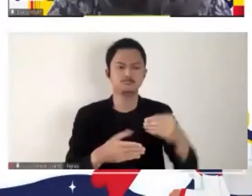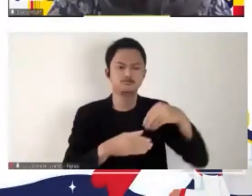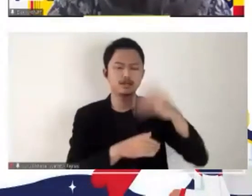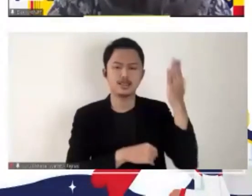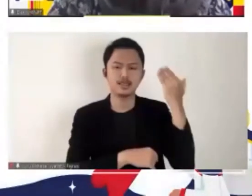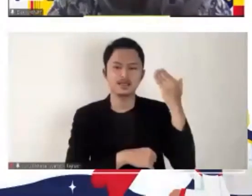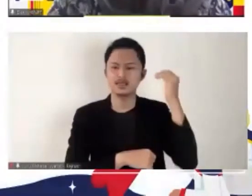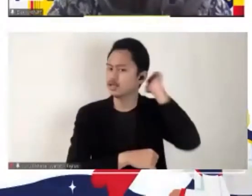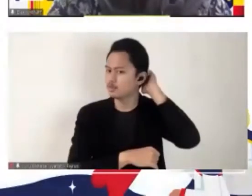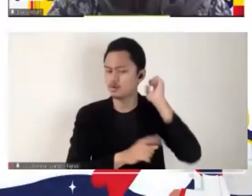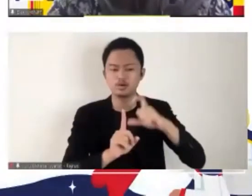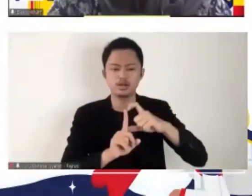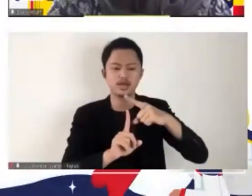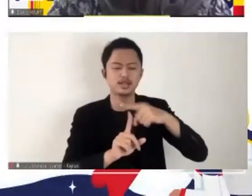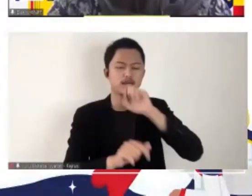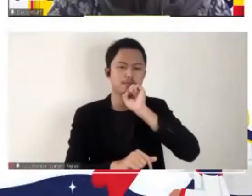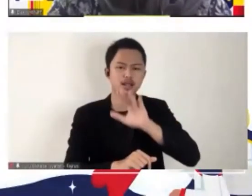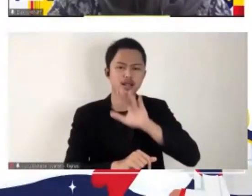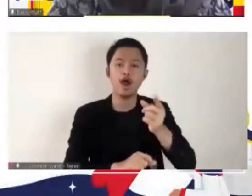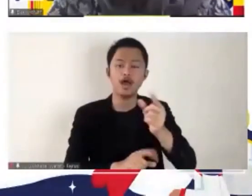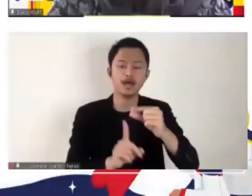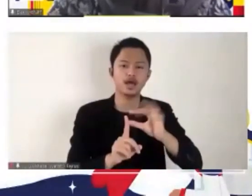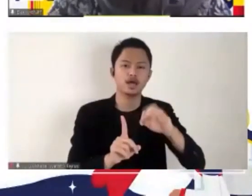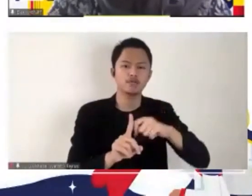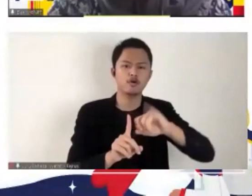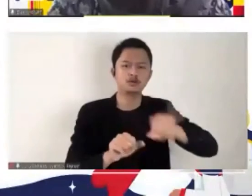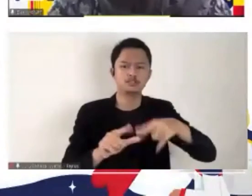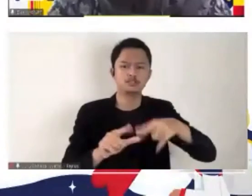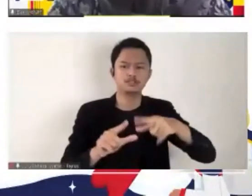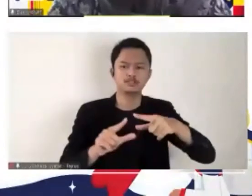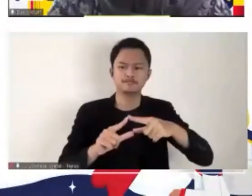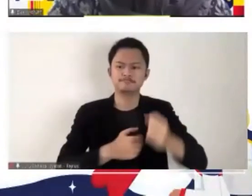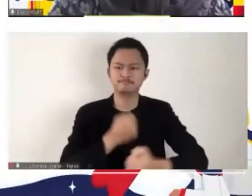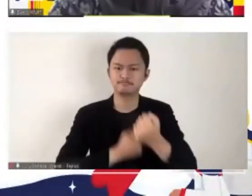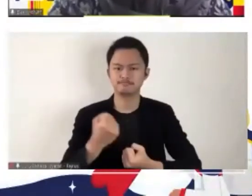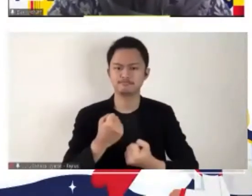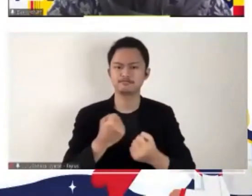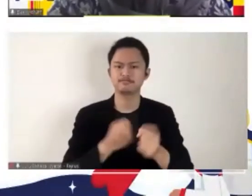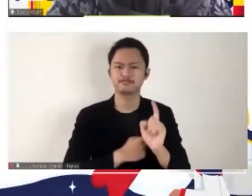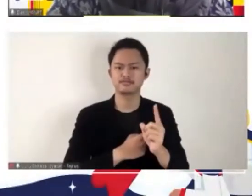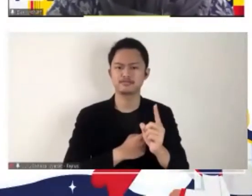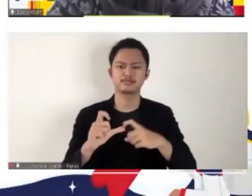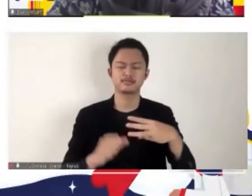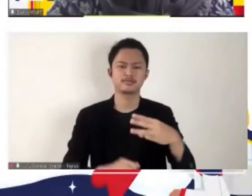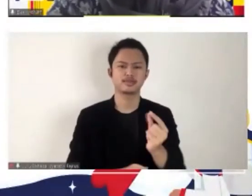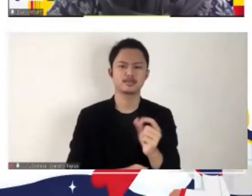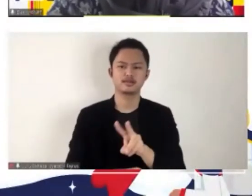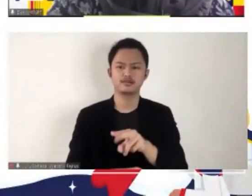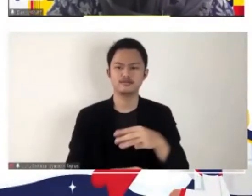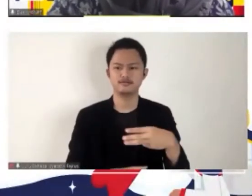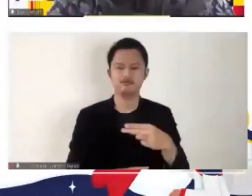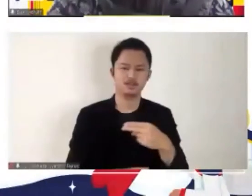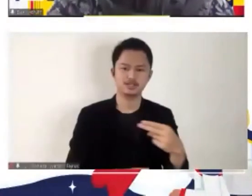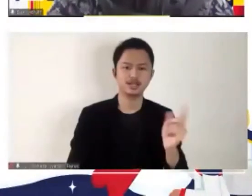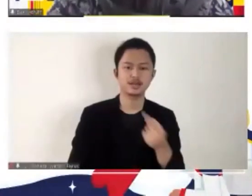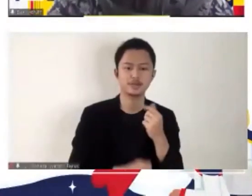seperti budiati sampaikan adha.doc Jateng yang sudah dilatih diinisiatif oleh saffindonesia misalnya nah kami bisa